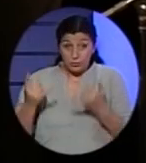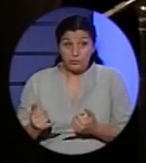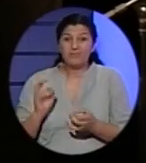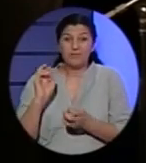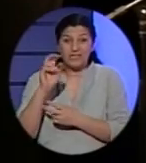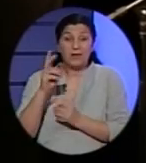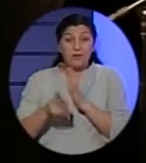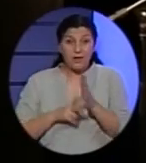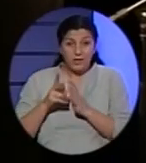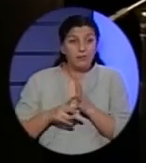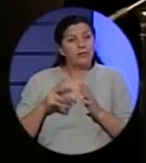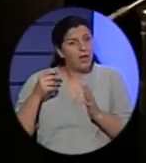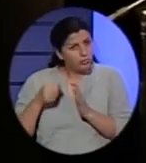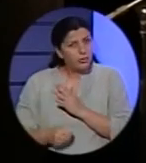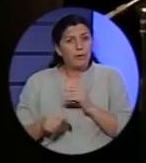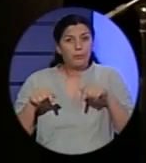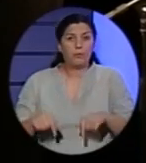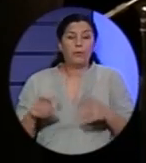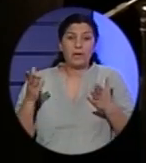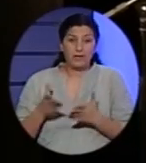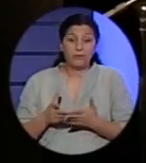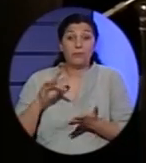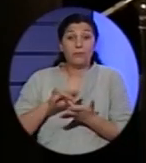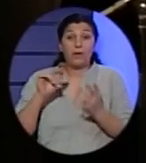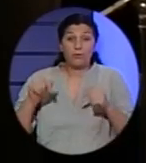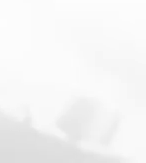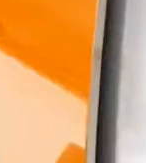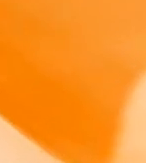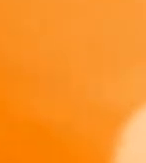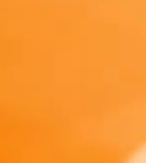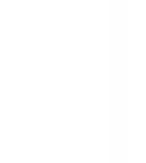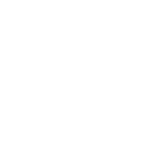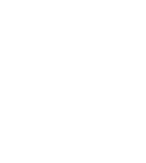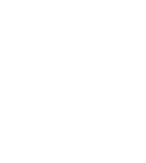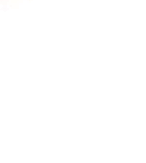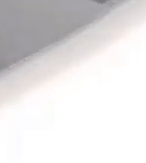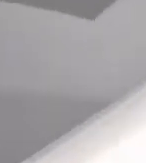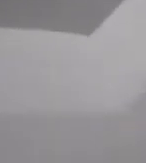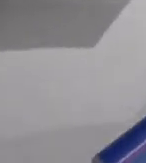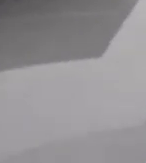הרכבת הזאת ולהתחיל להשקיע בנגב, כי המקום הזה הולך לפרוח.